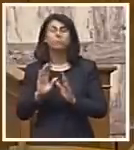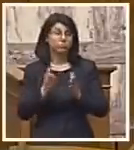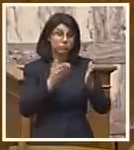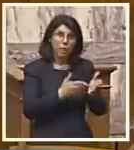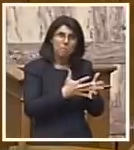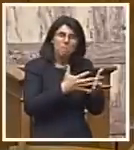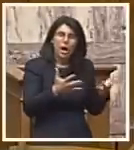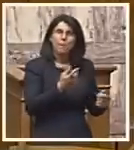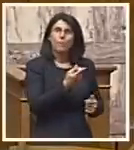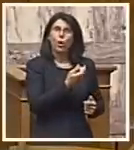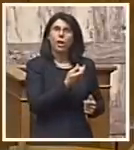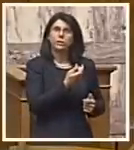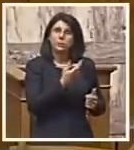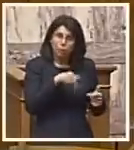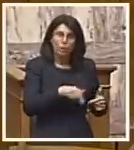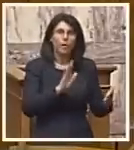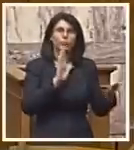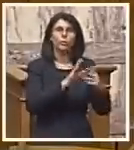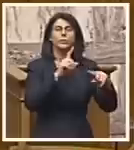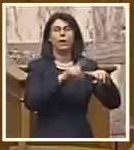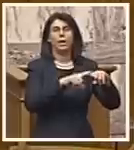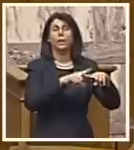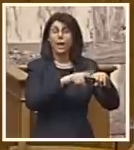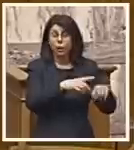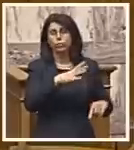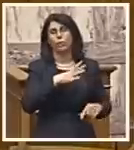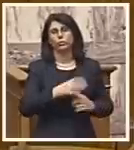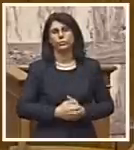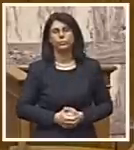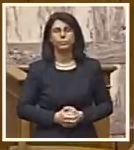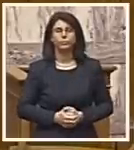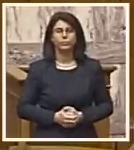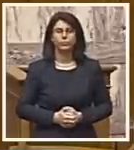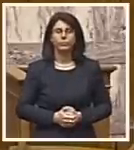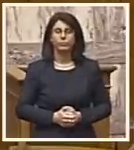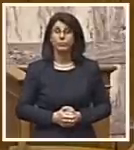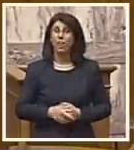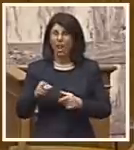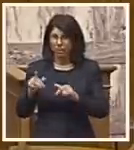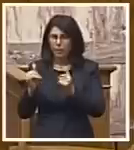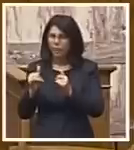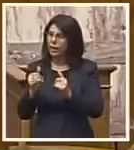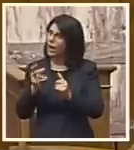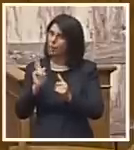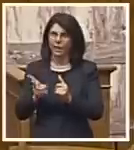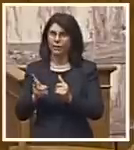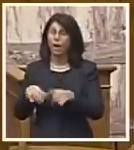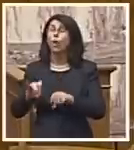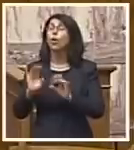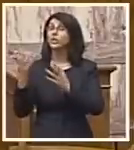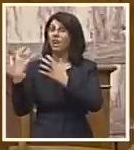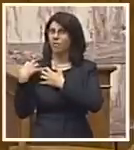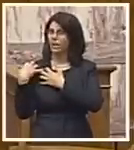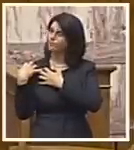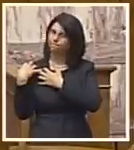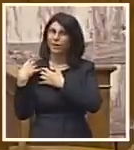μεγάλες προκλήσεις που αντιμετωπίζει το έθνος και ο ελληνικός λαός. Παιχνίδια επικίνδυνα, ανεύθυνα, που όχι μόνο αφορούν